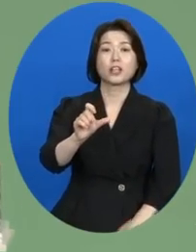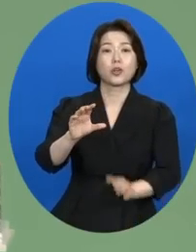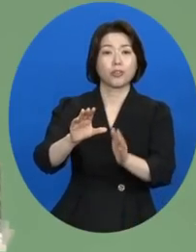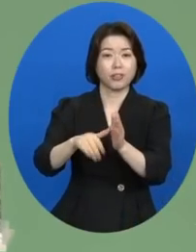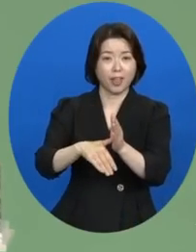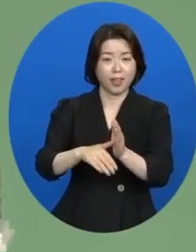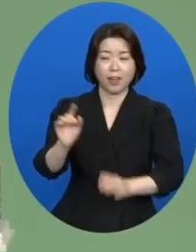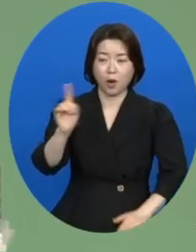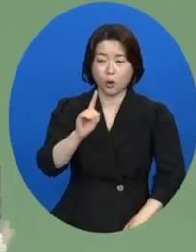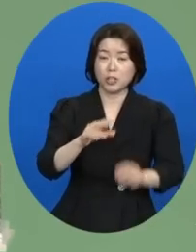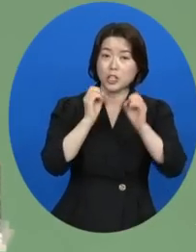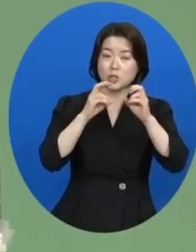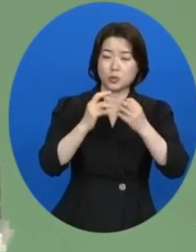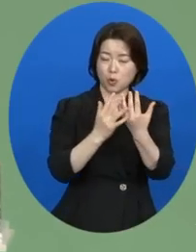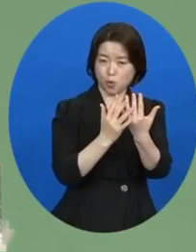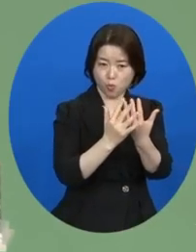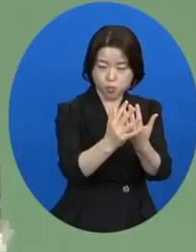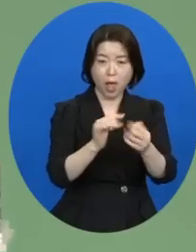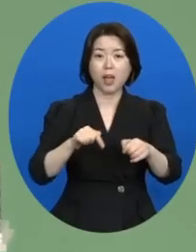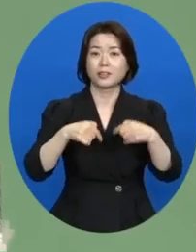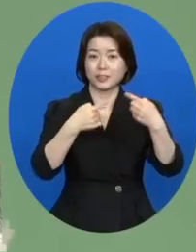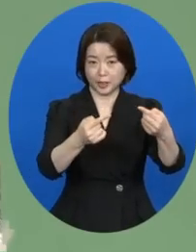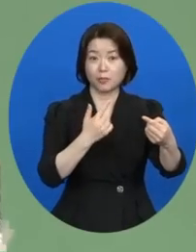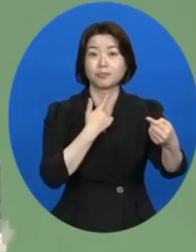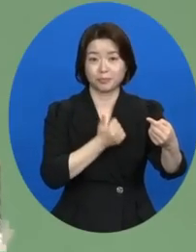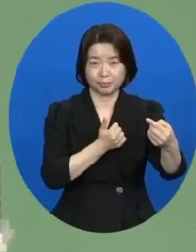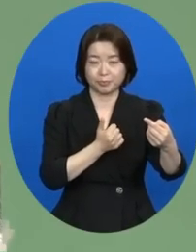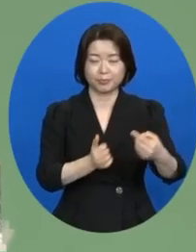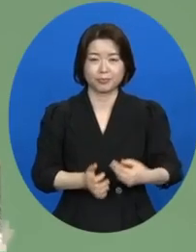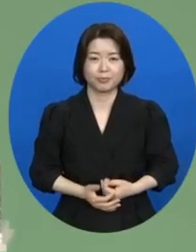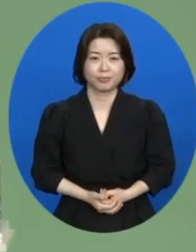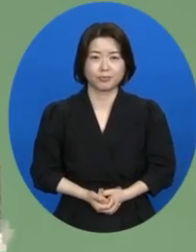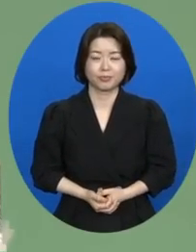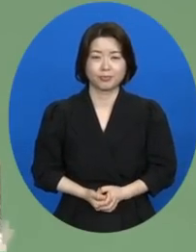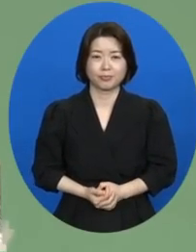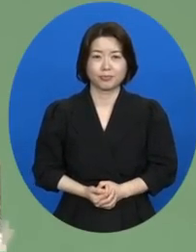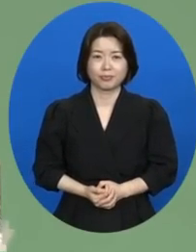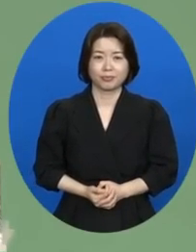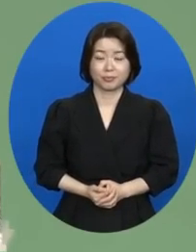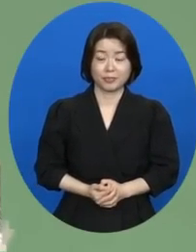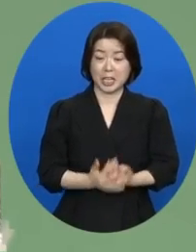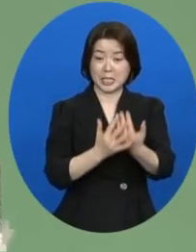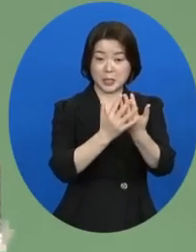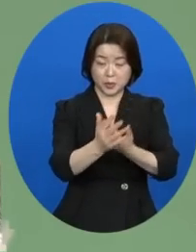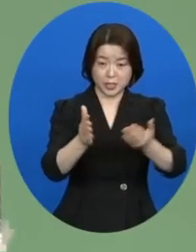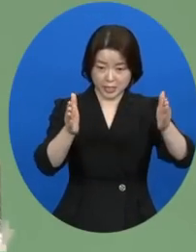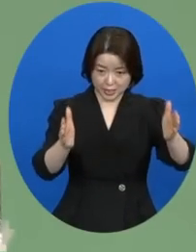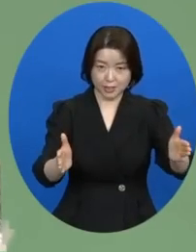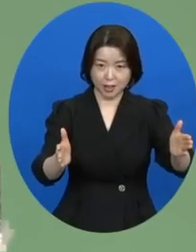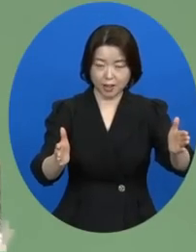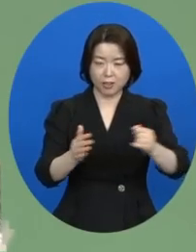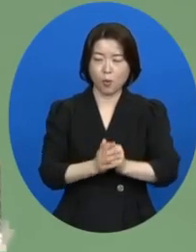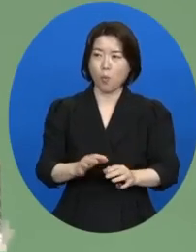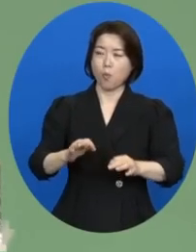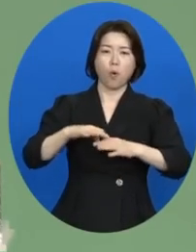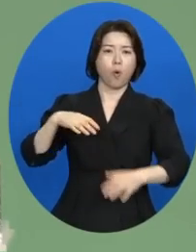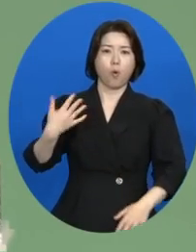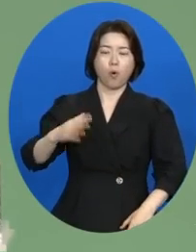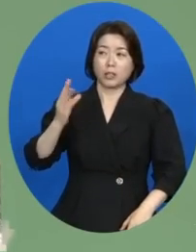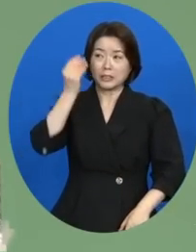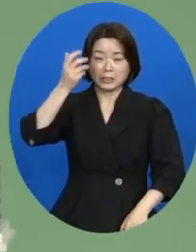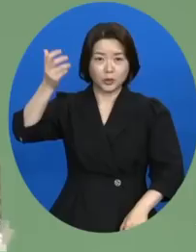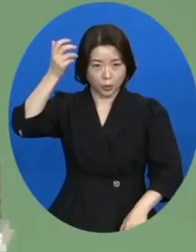어느 선교 대회에 참석하게 되었습니다. 집회 기간 중 놀랍게도